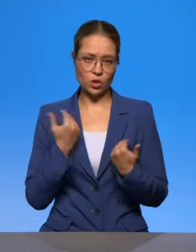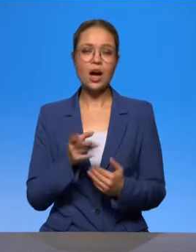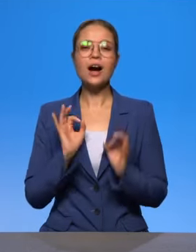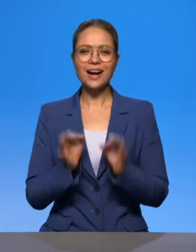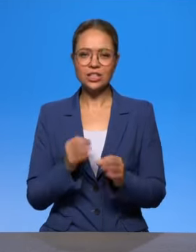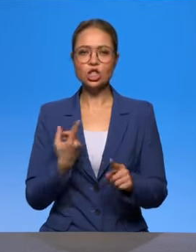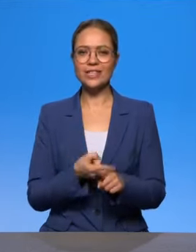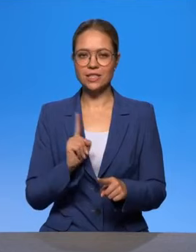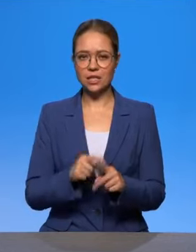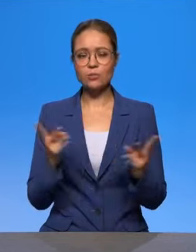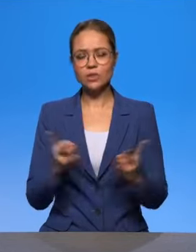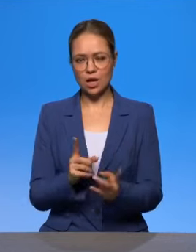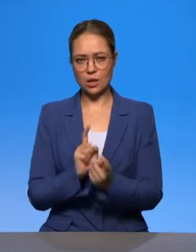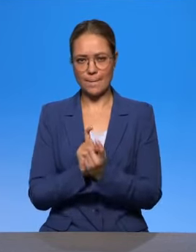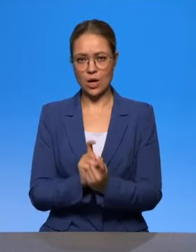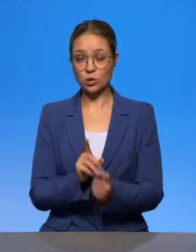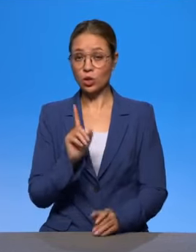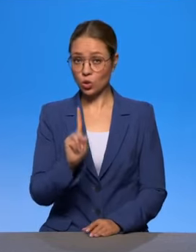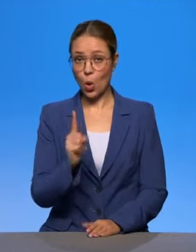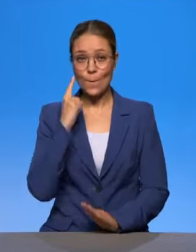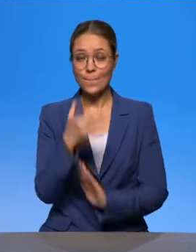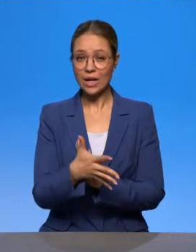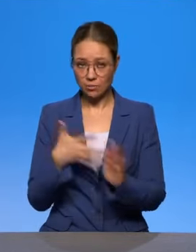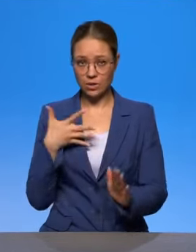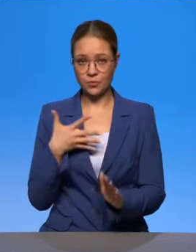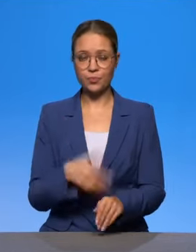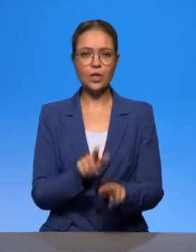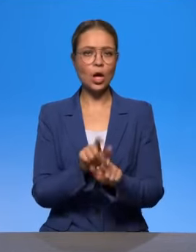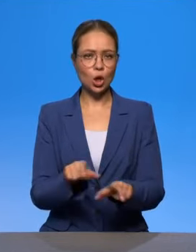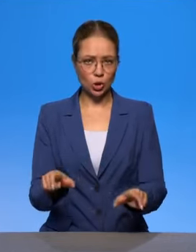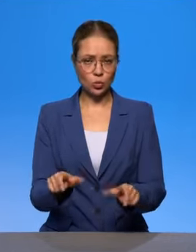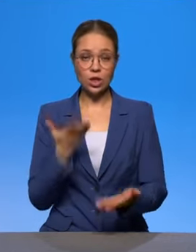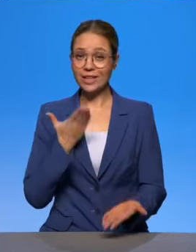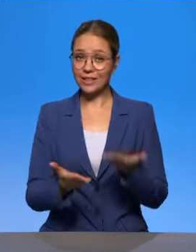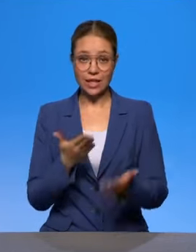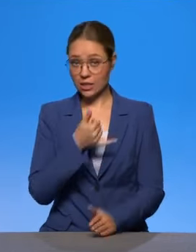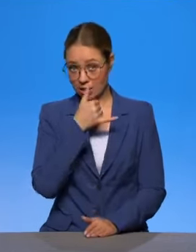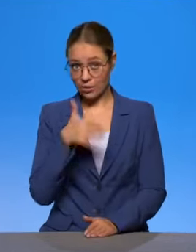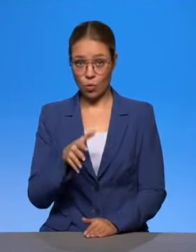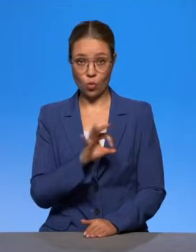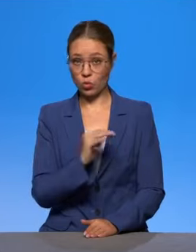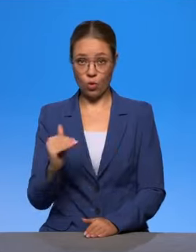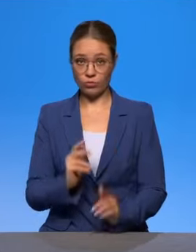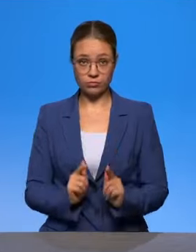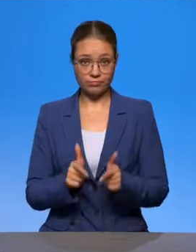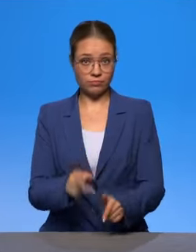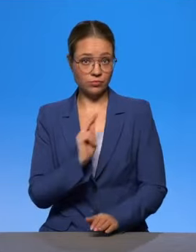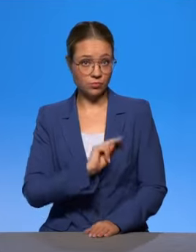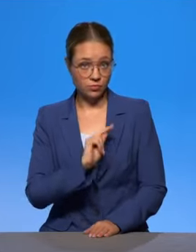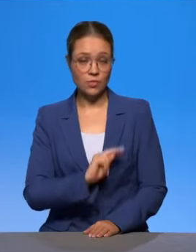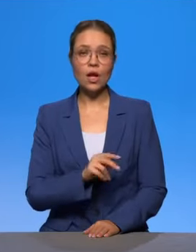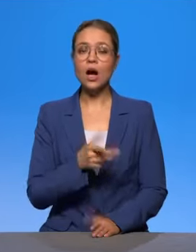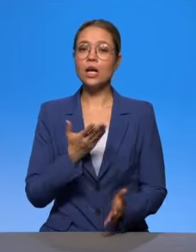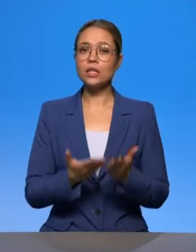надо. Но вы поймите, люди, если они не могут устроиться, у них нет прозрачно пойти